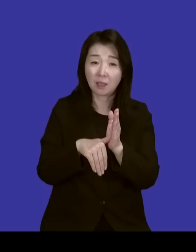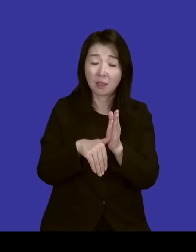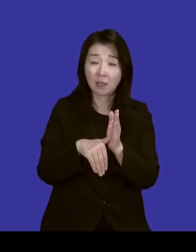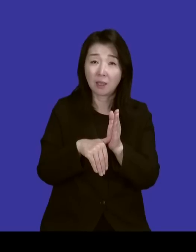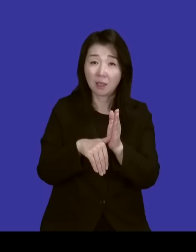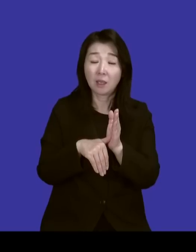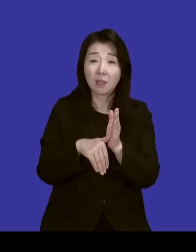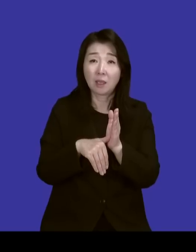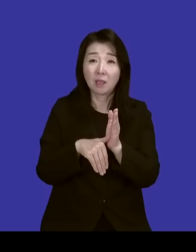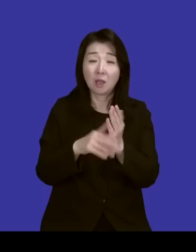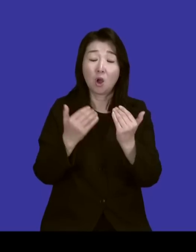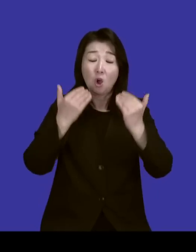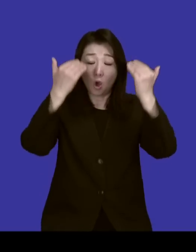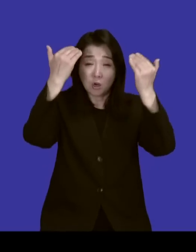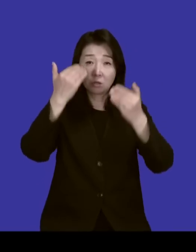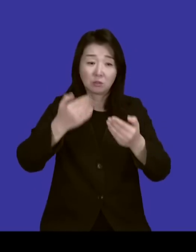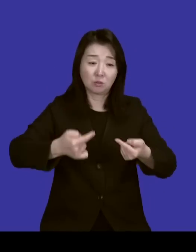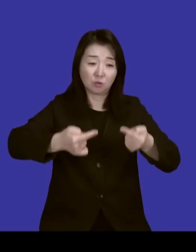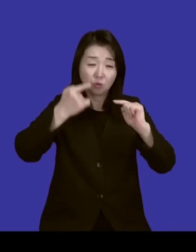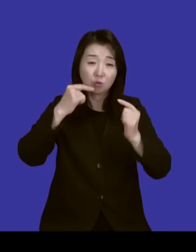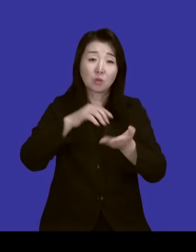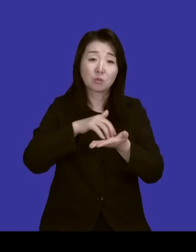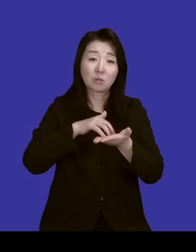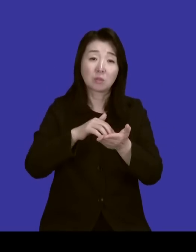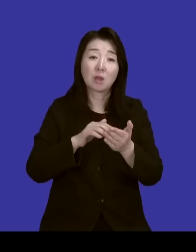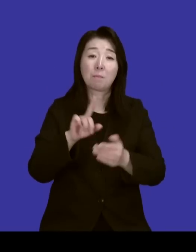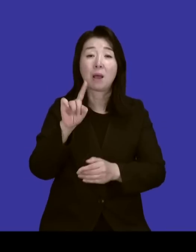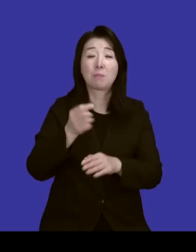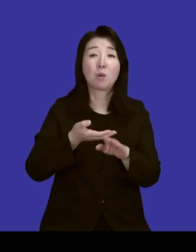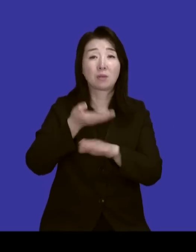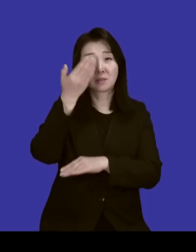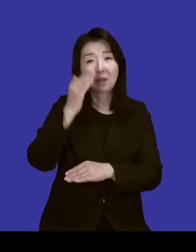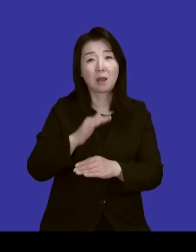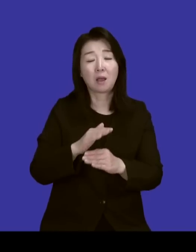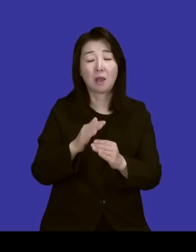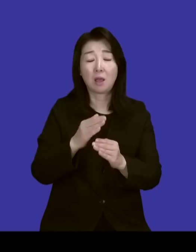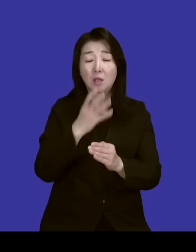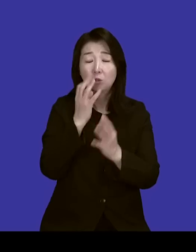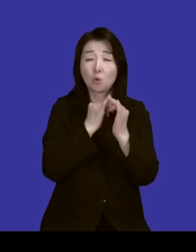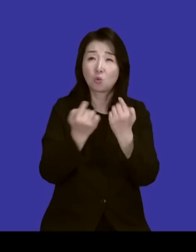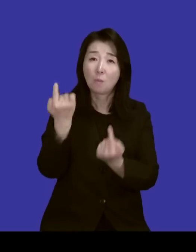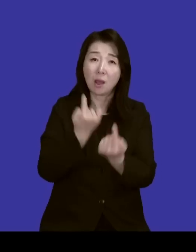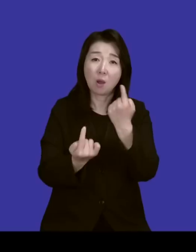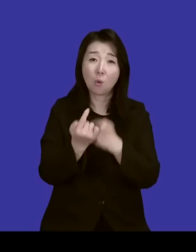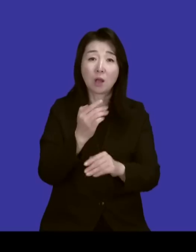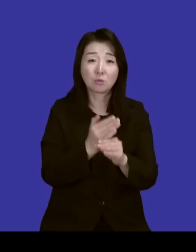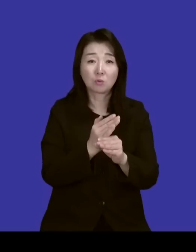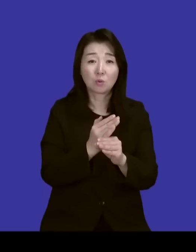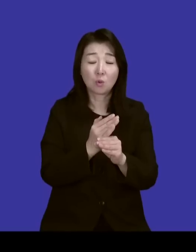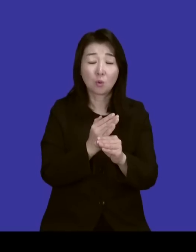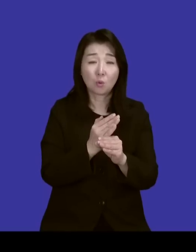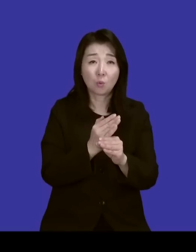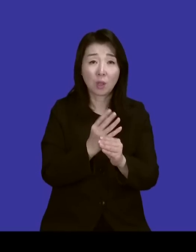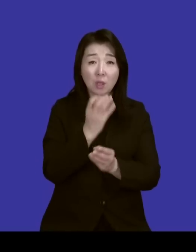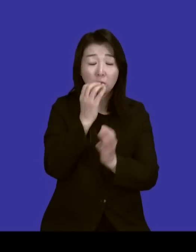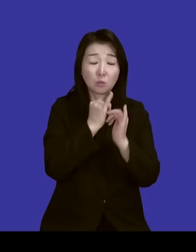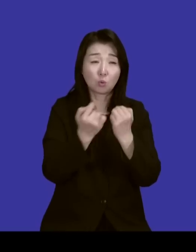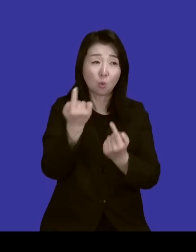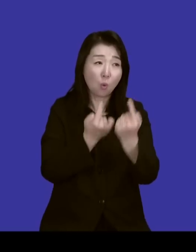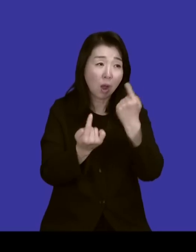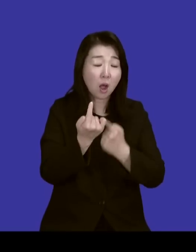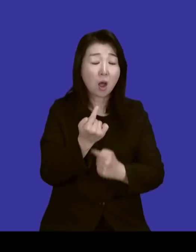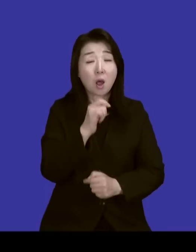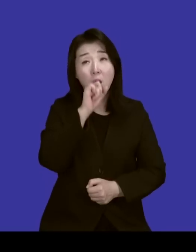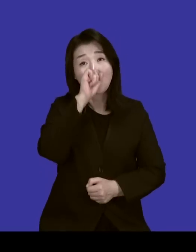넘었어요. 그렇게 막 교인들이 많이 그때 막 밀려올 때였어요. 그렇죠. 그 좋죠. 교인들 많이 오니까 싫지는 않았어요.